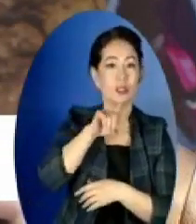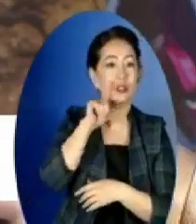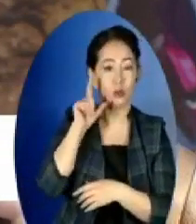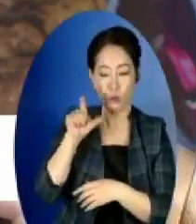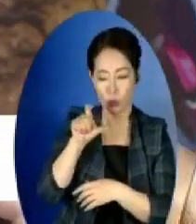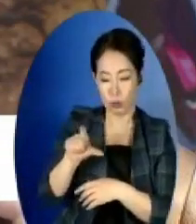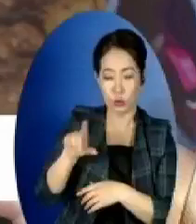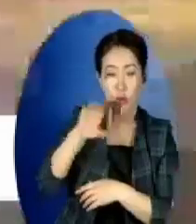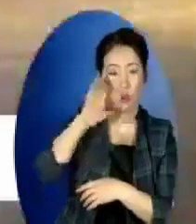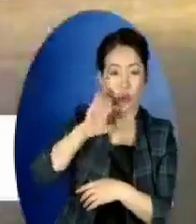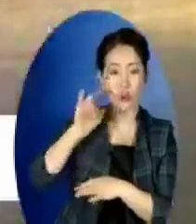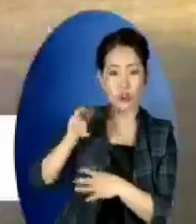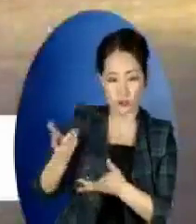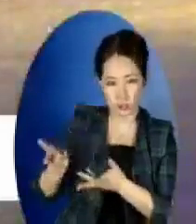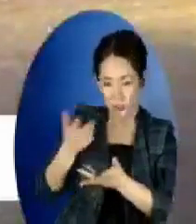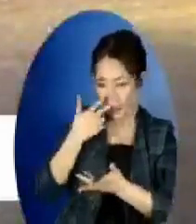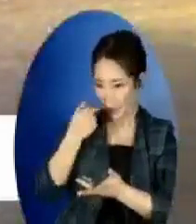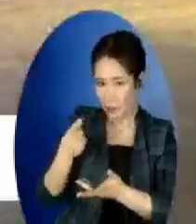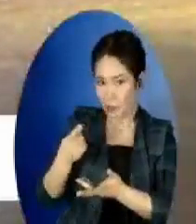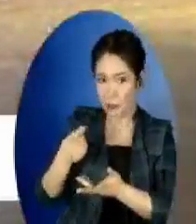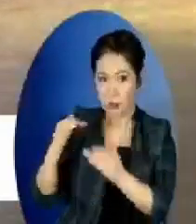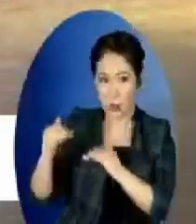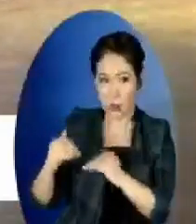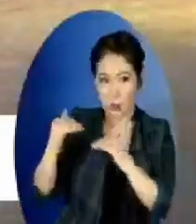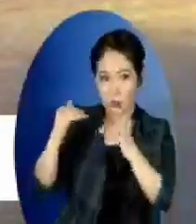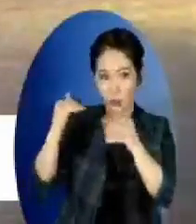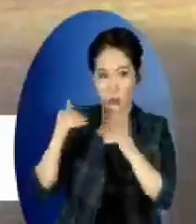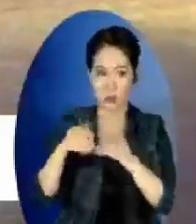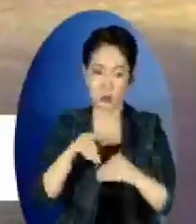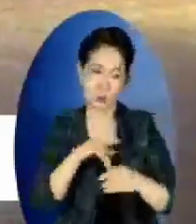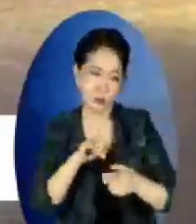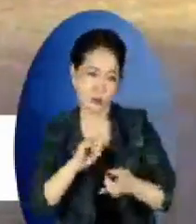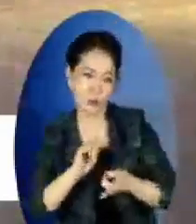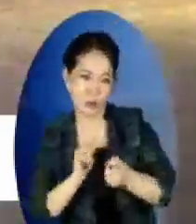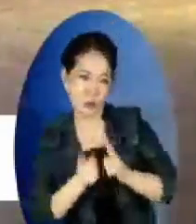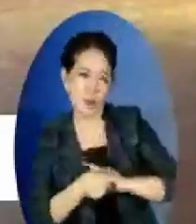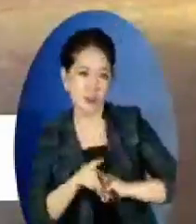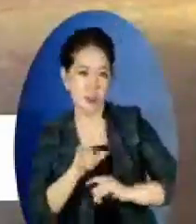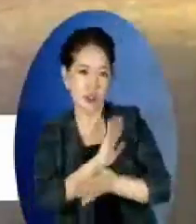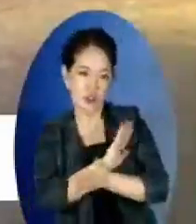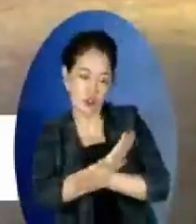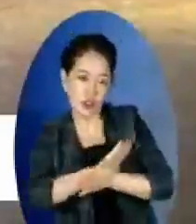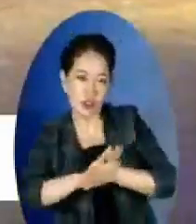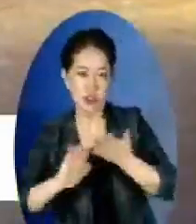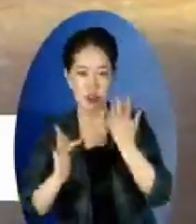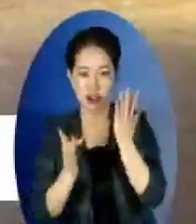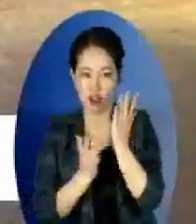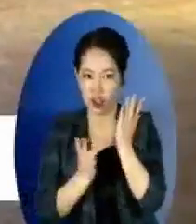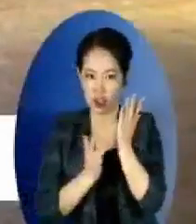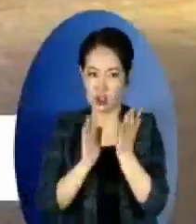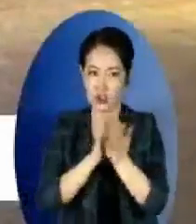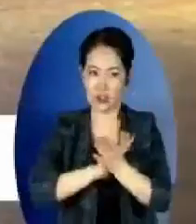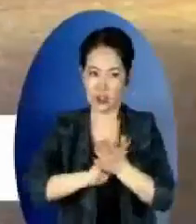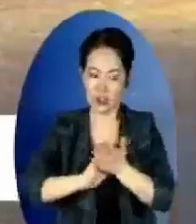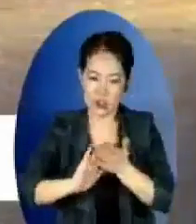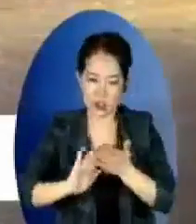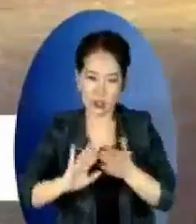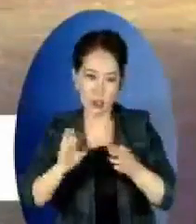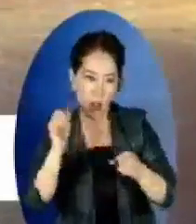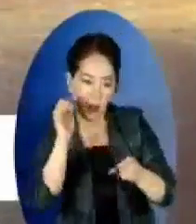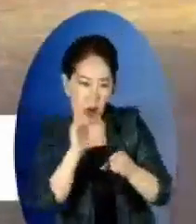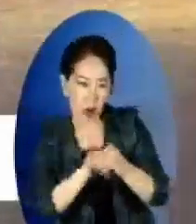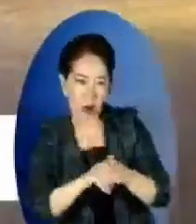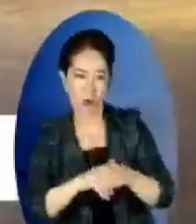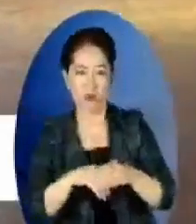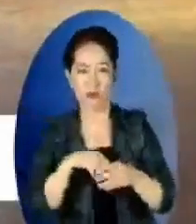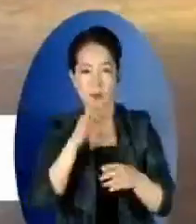маш их байгаа юм тэндээс харагдсан. Альва ямиг хөгжил гэж ярих л жоохон эвдээд өөр нэг шин технологи ингэж технологи болгох